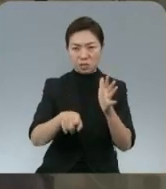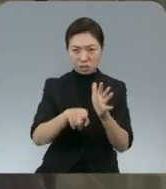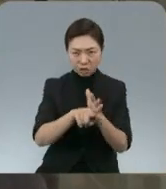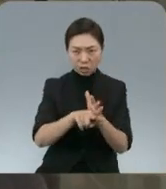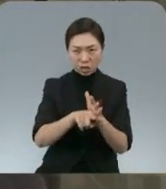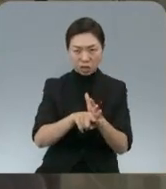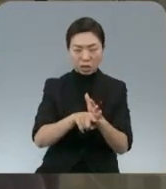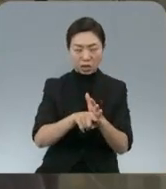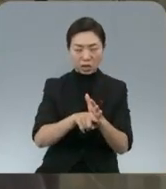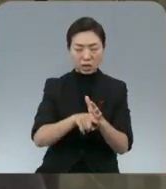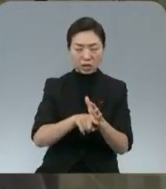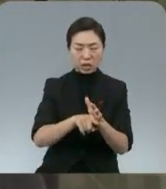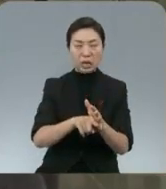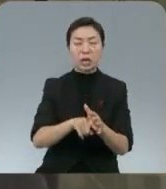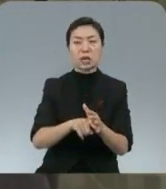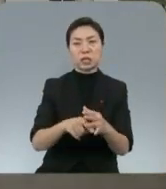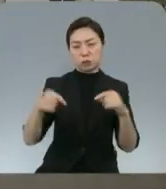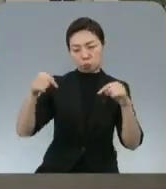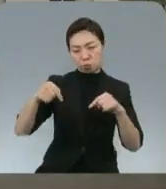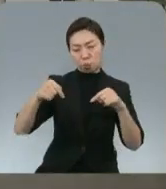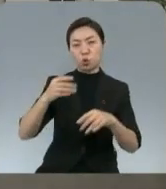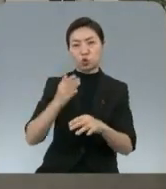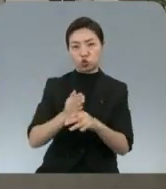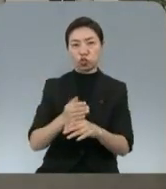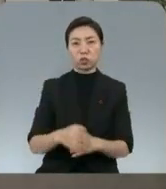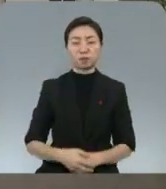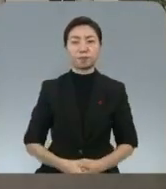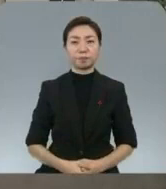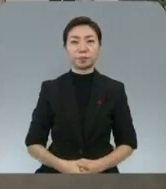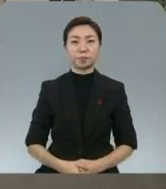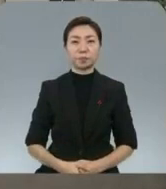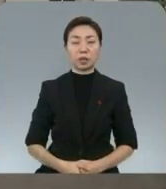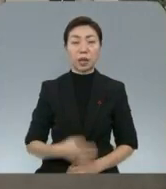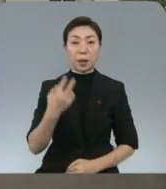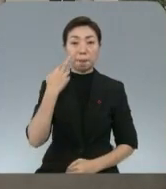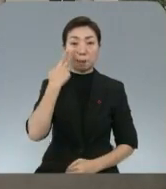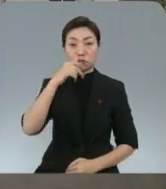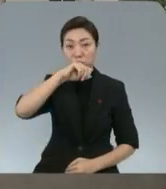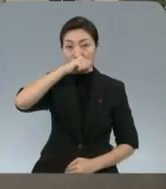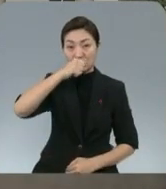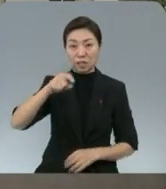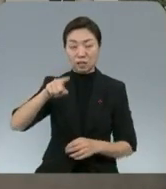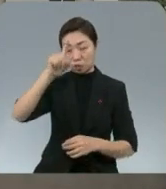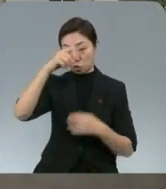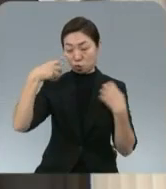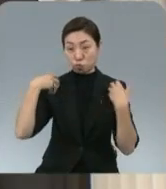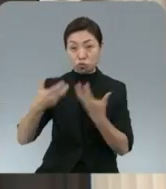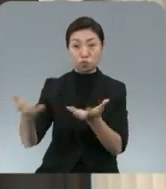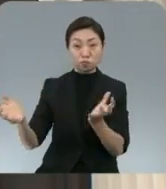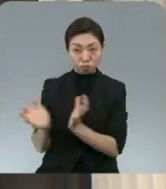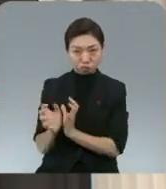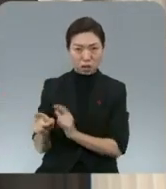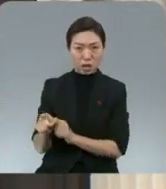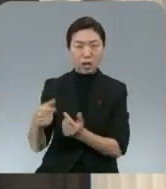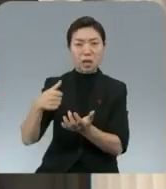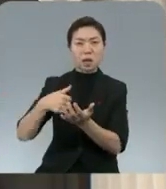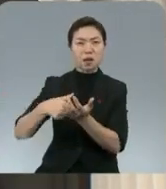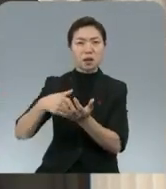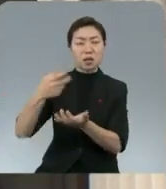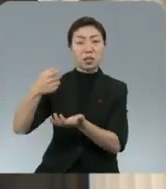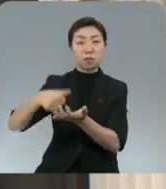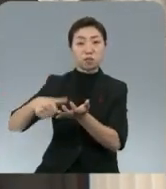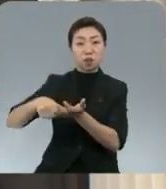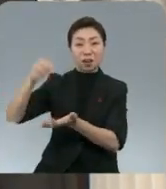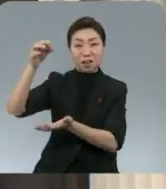获得最高1000万韩元的补贴。通商交涉本部长安德根继今年九月之后，时隔